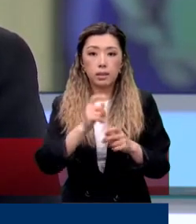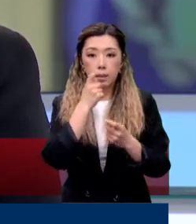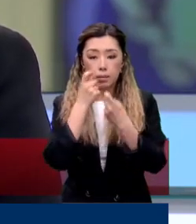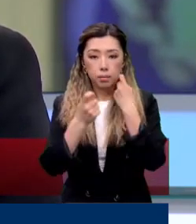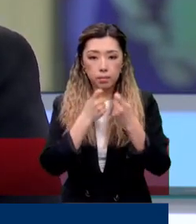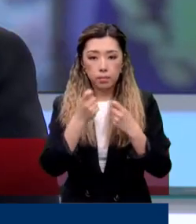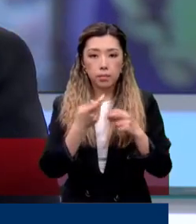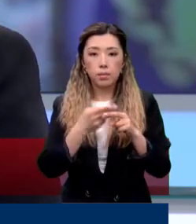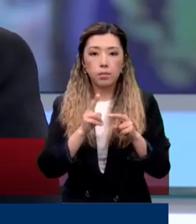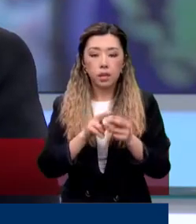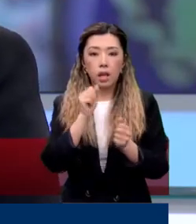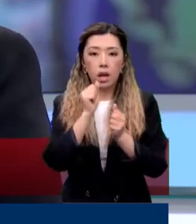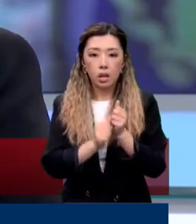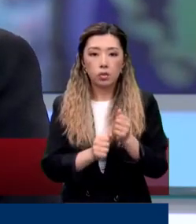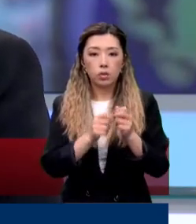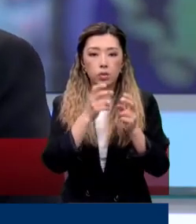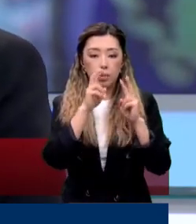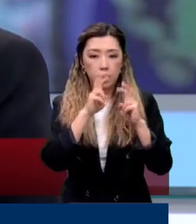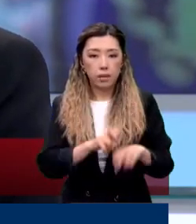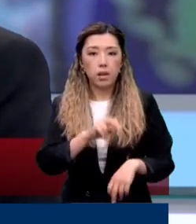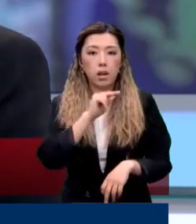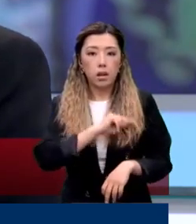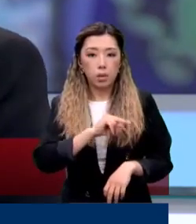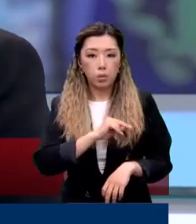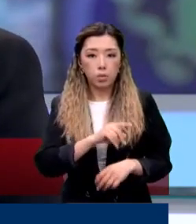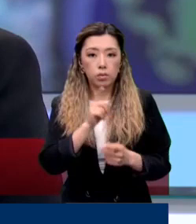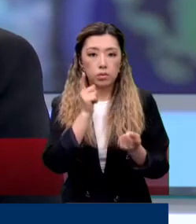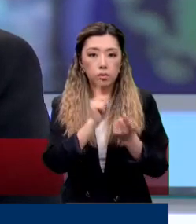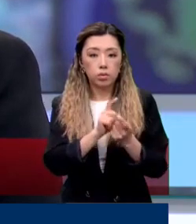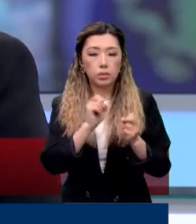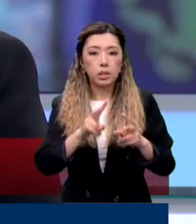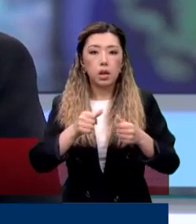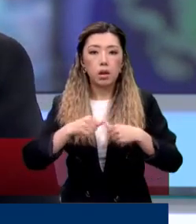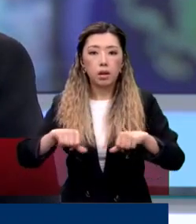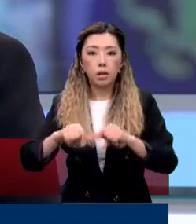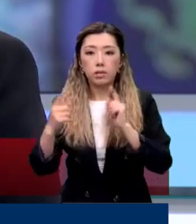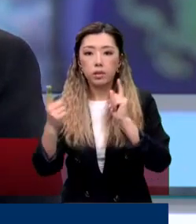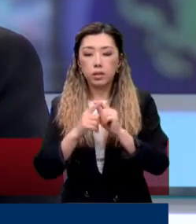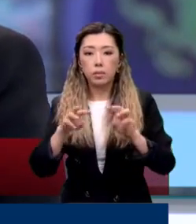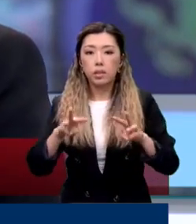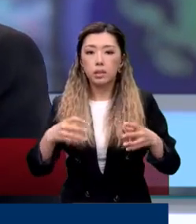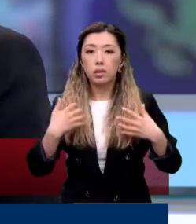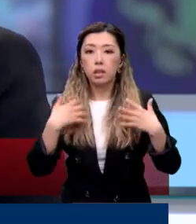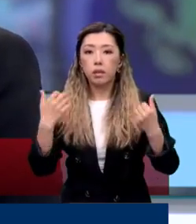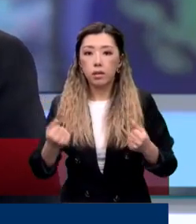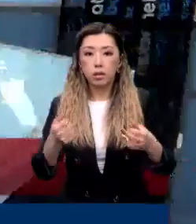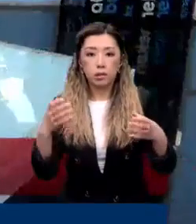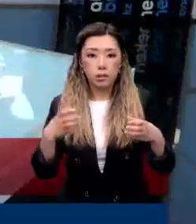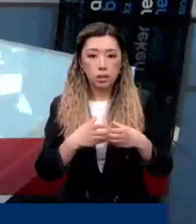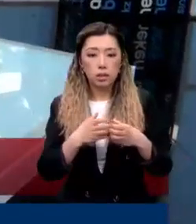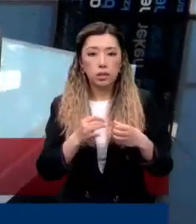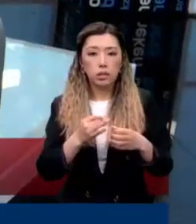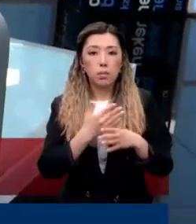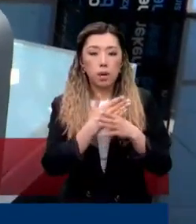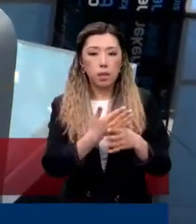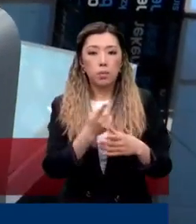обязательно каждую часть прорабатываем с тем или иным компетентным органом Министерства здравоохранения, потому что мы не можем быть